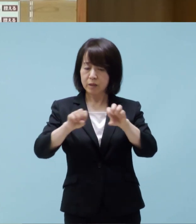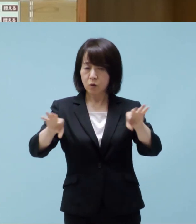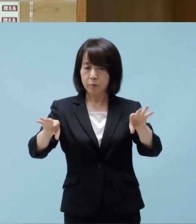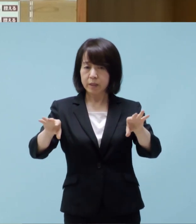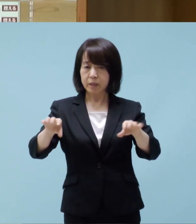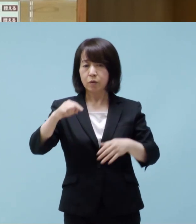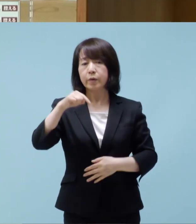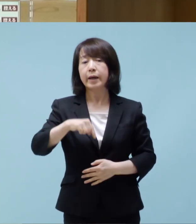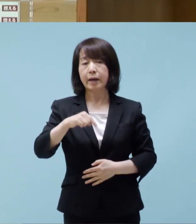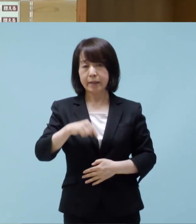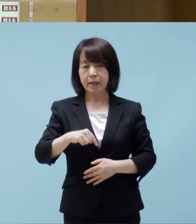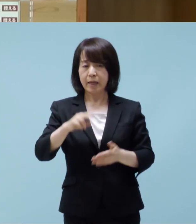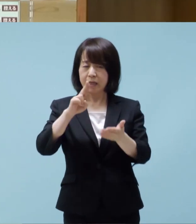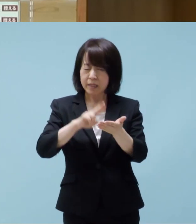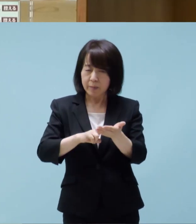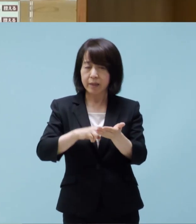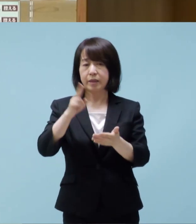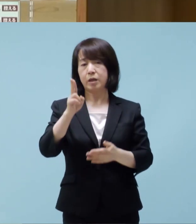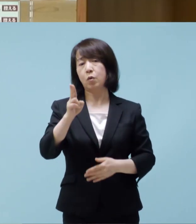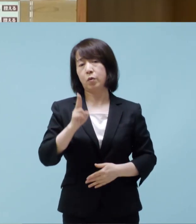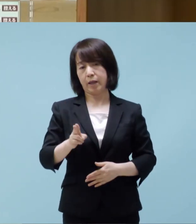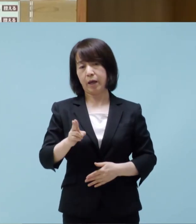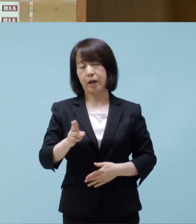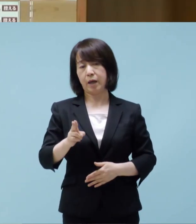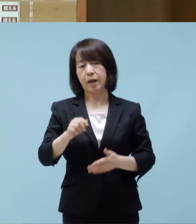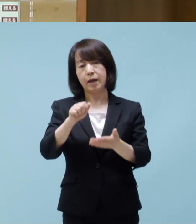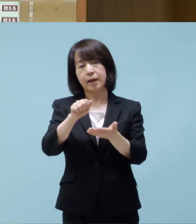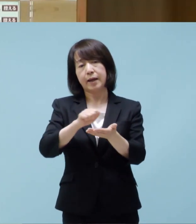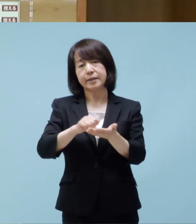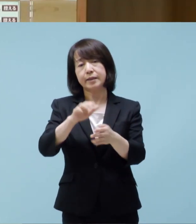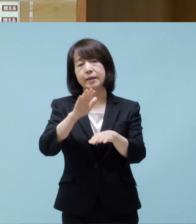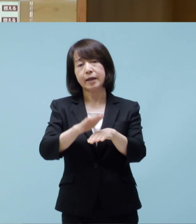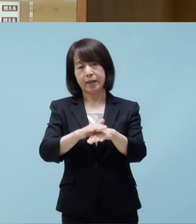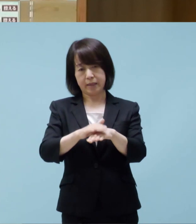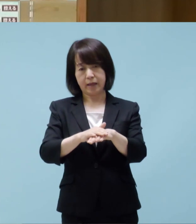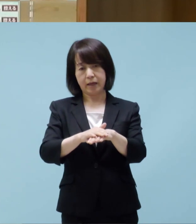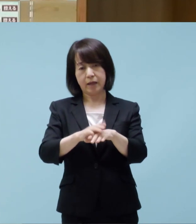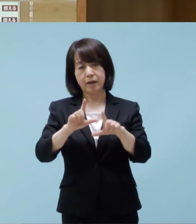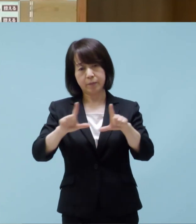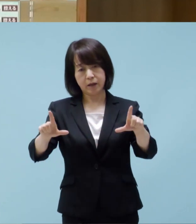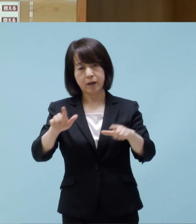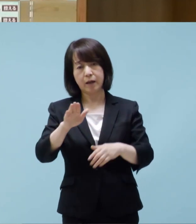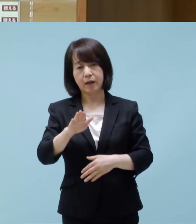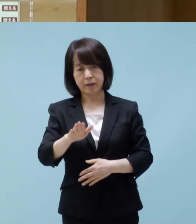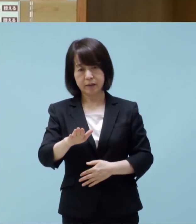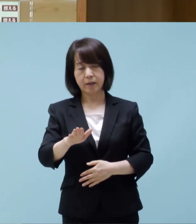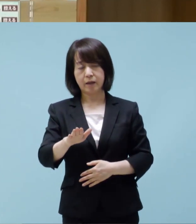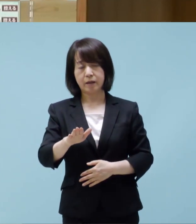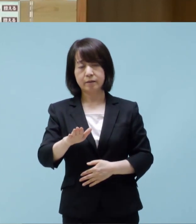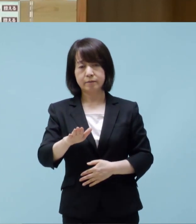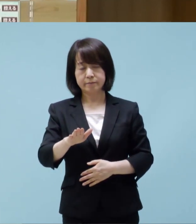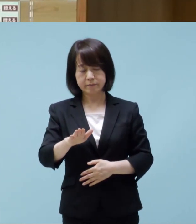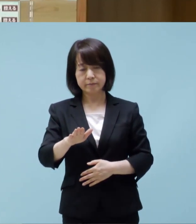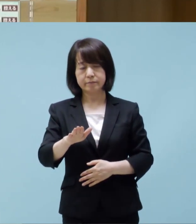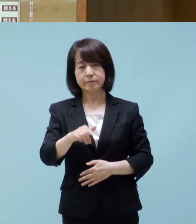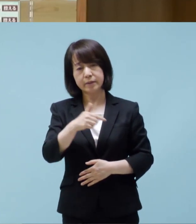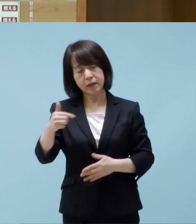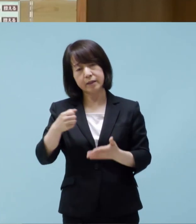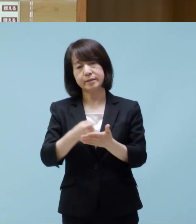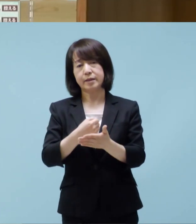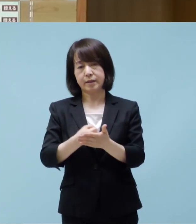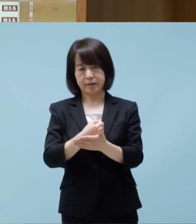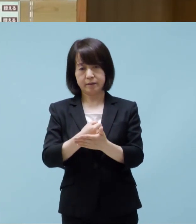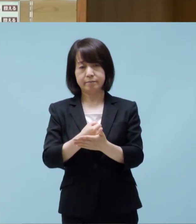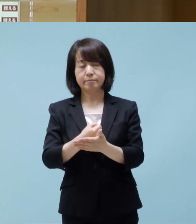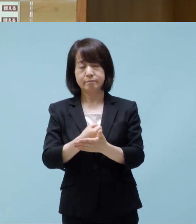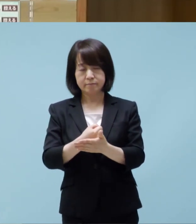な書き方がなどがあった部分がありまして、大変残念な部分があったわけでござい